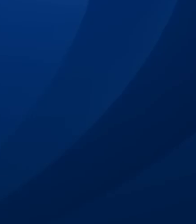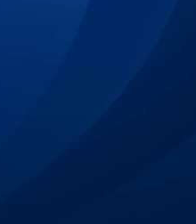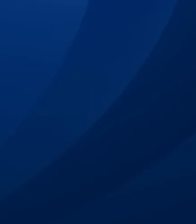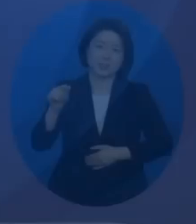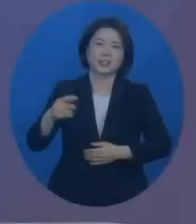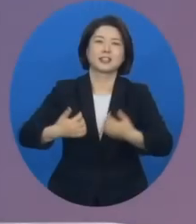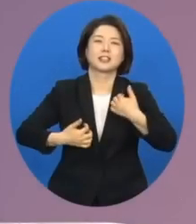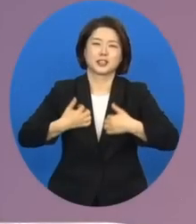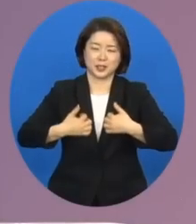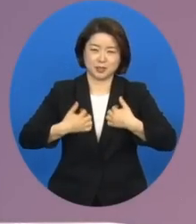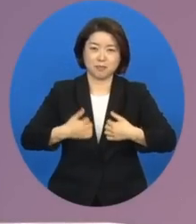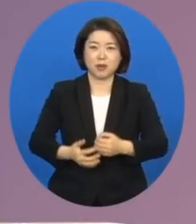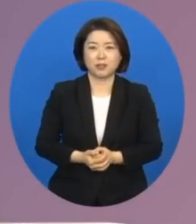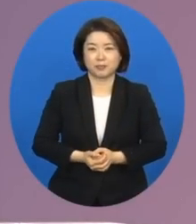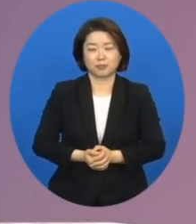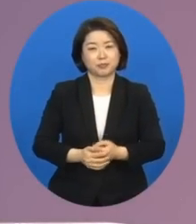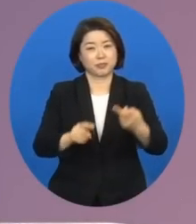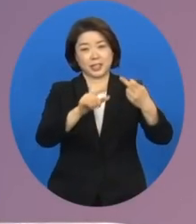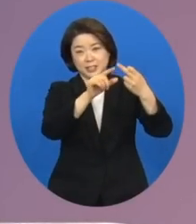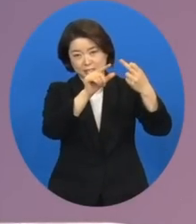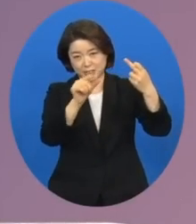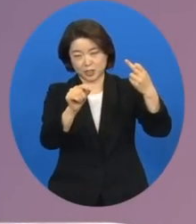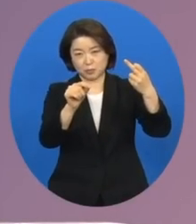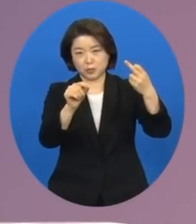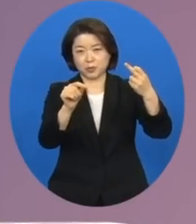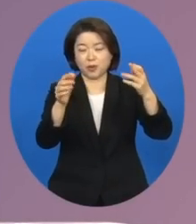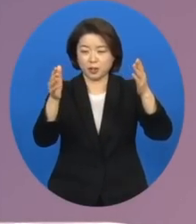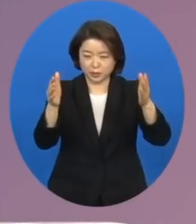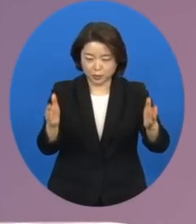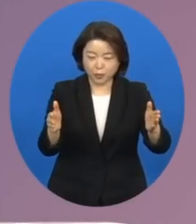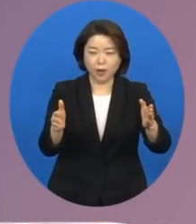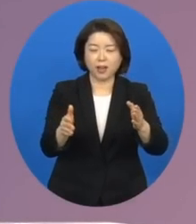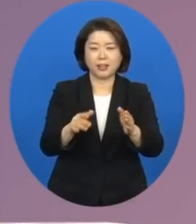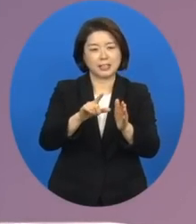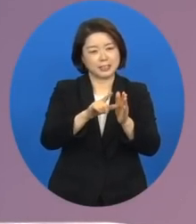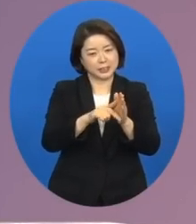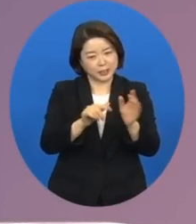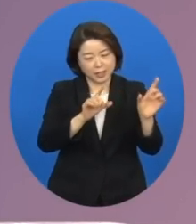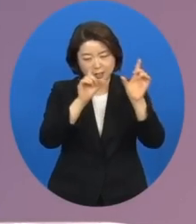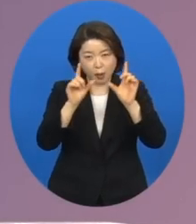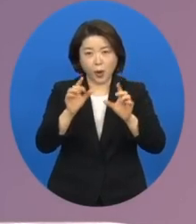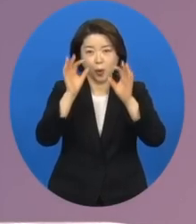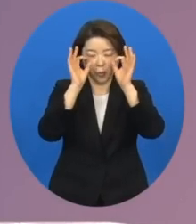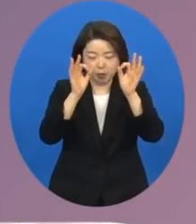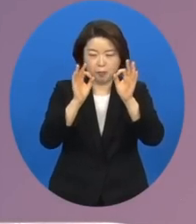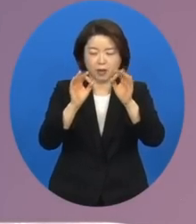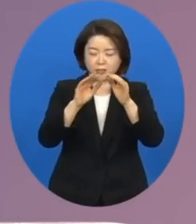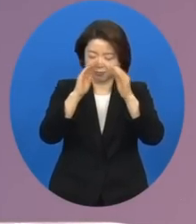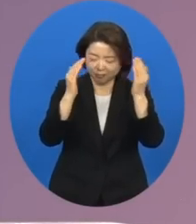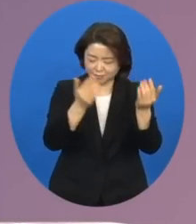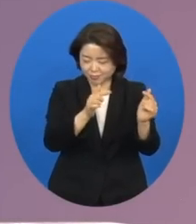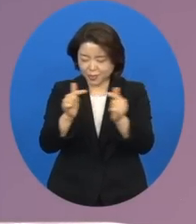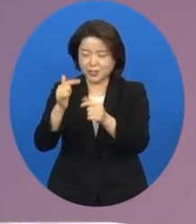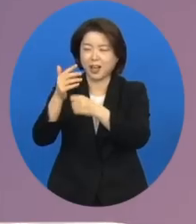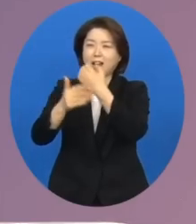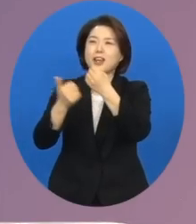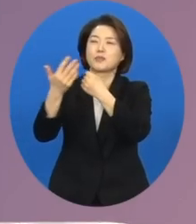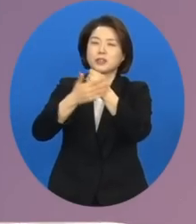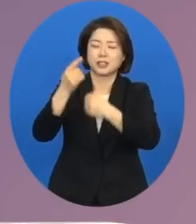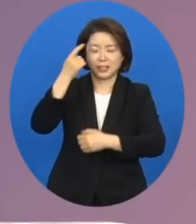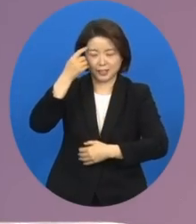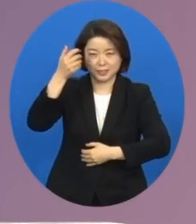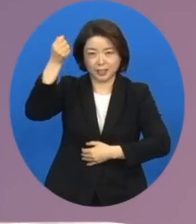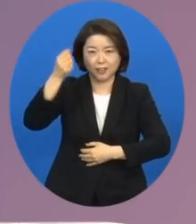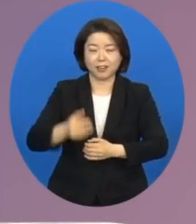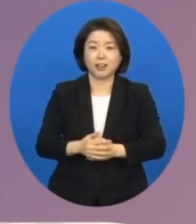찬양할지어다 12월 이렇게 시간을 보내면서 모든 것이 하나님의 은혜라는 생각이 듭니다 그리고